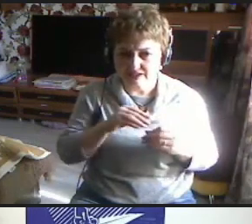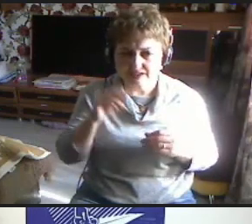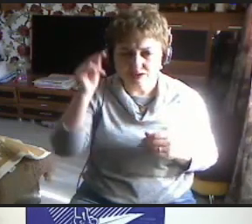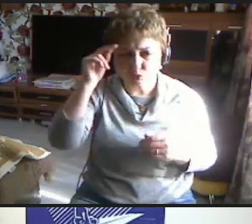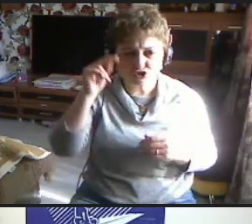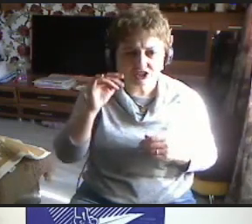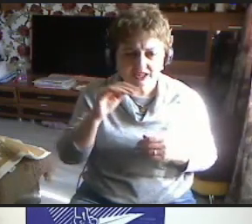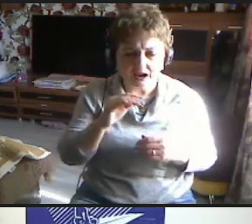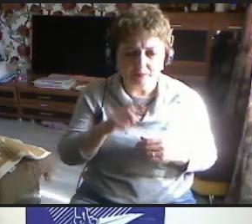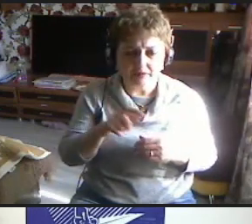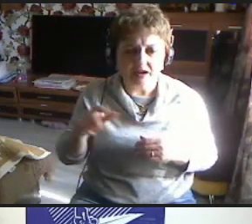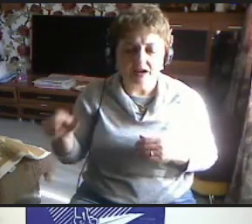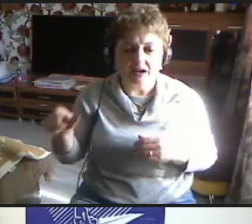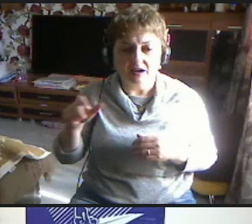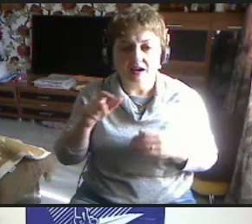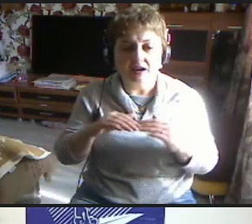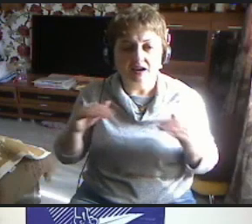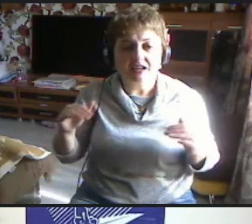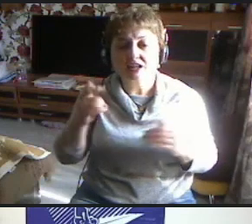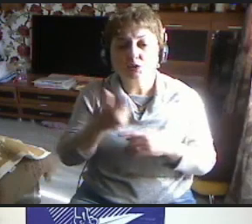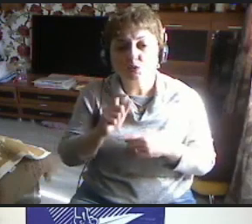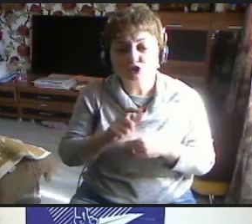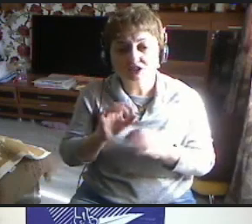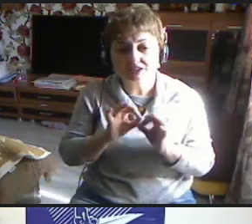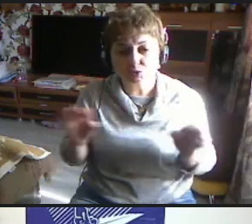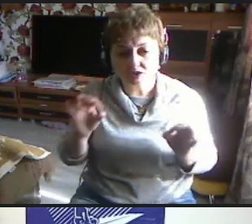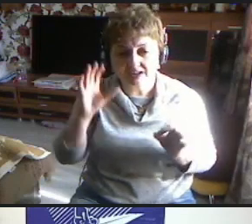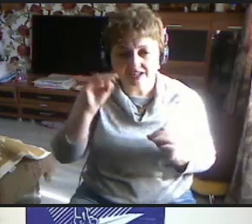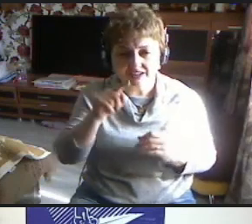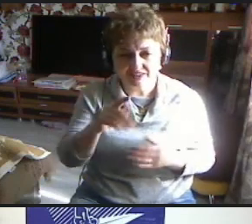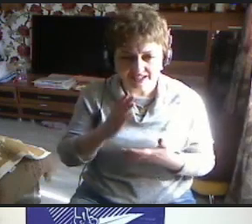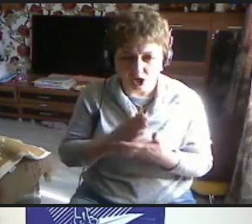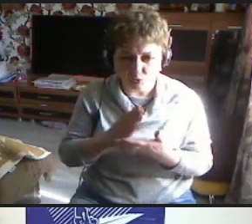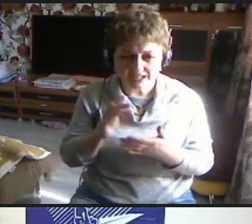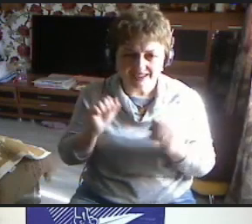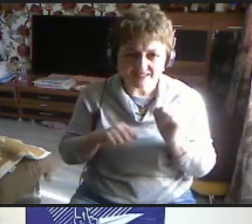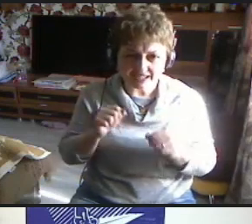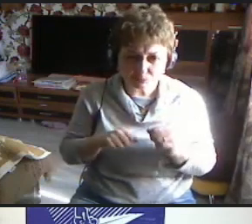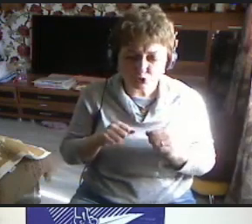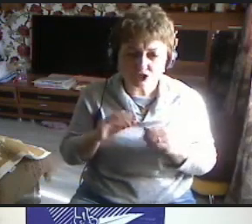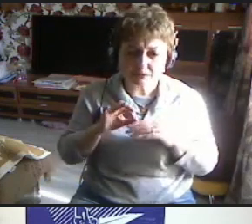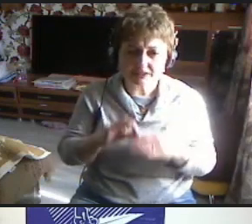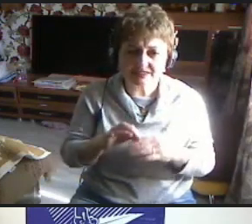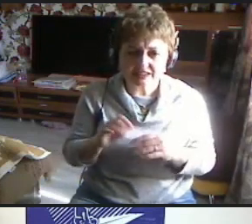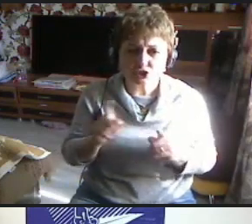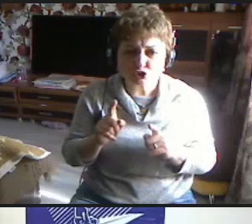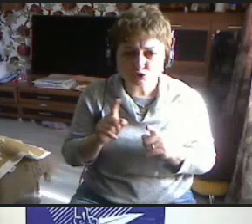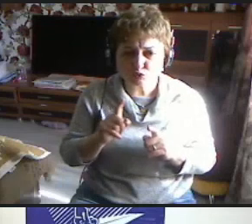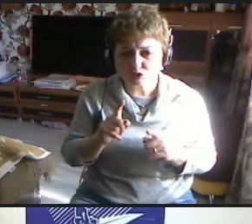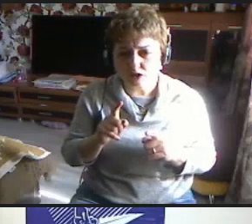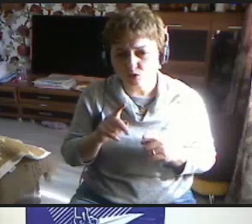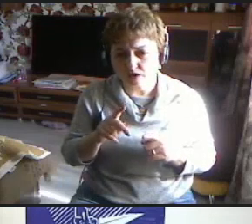И очень здорово, когда вы находите возможность провести что-либо вот, вне